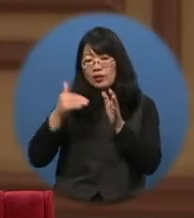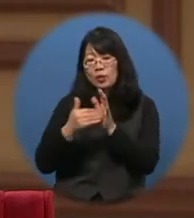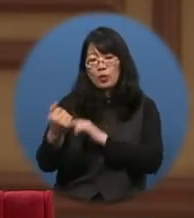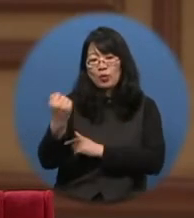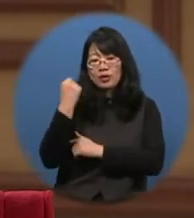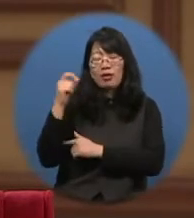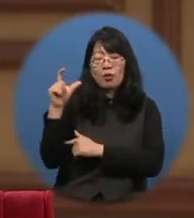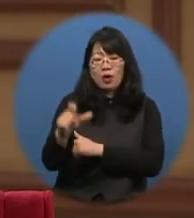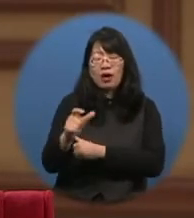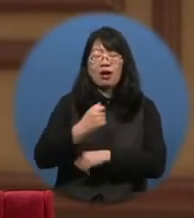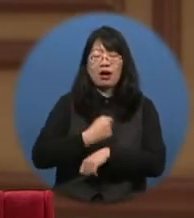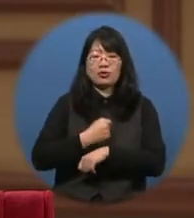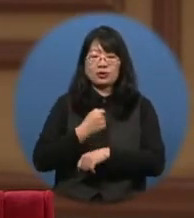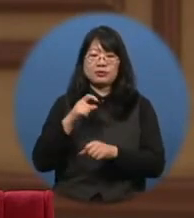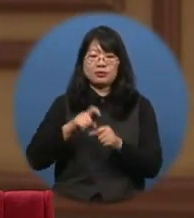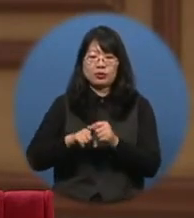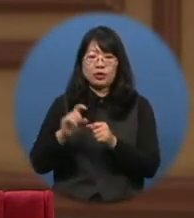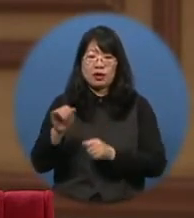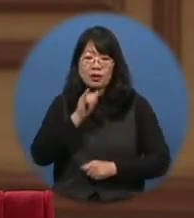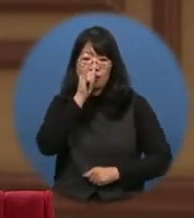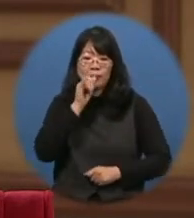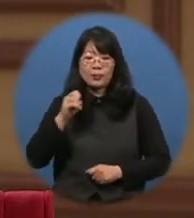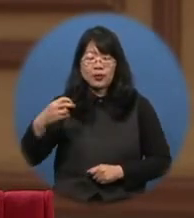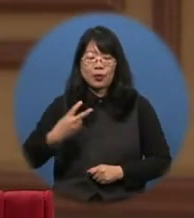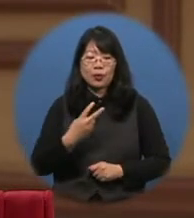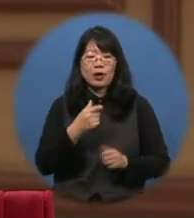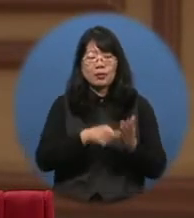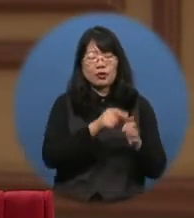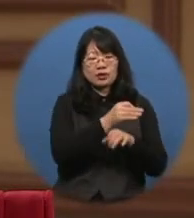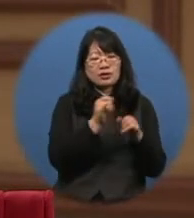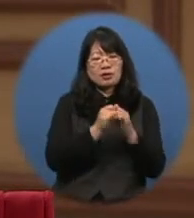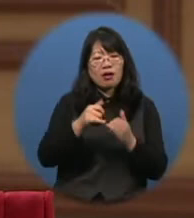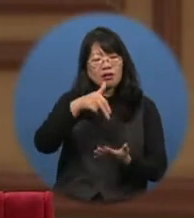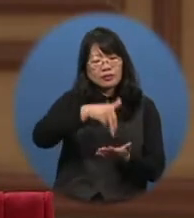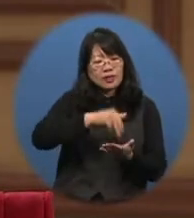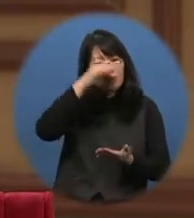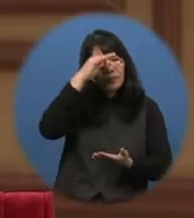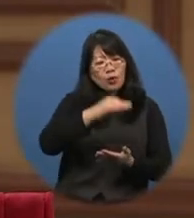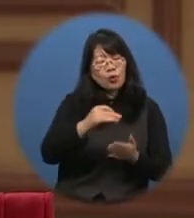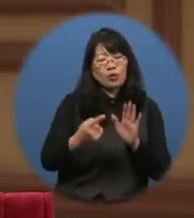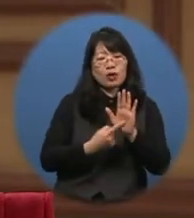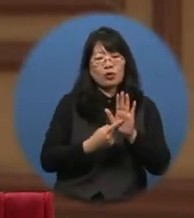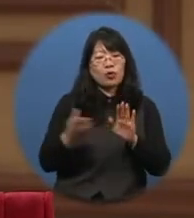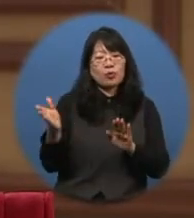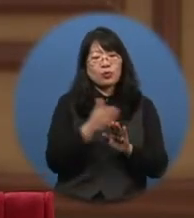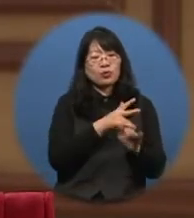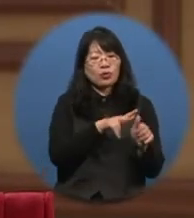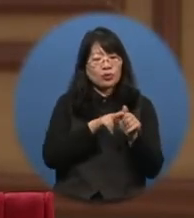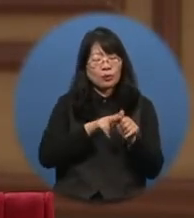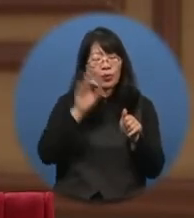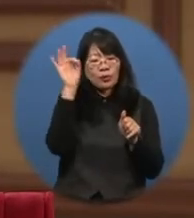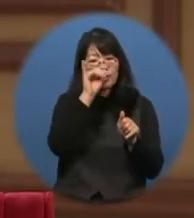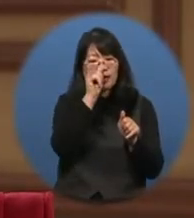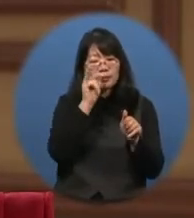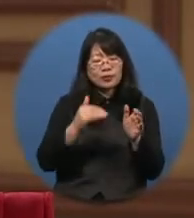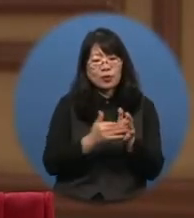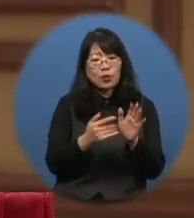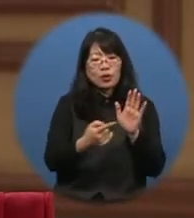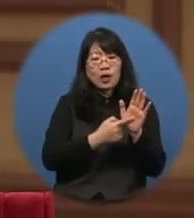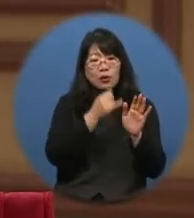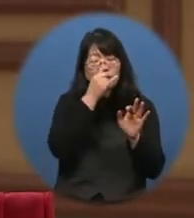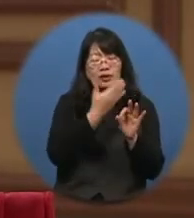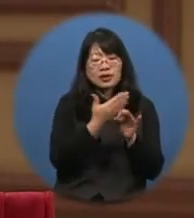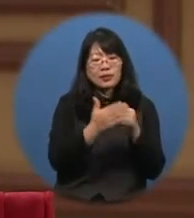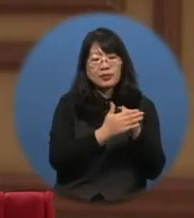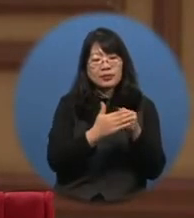영향력을 확대하고 싶은 것이고 또 이제 소비자들 입장에서는 광고로부터 이제 정보를 구하기도 하고 또 광고가